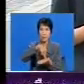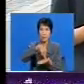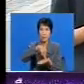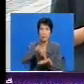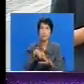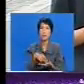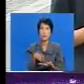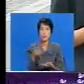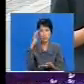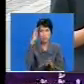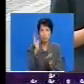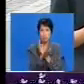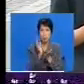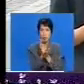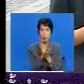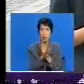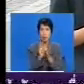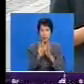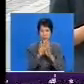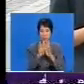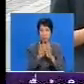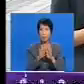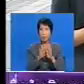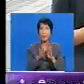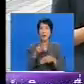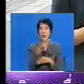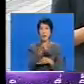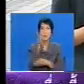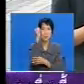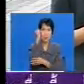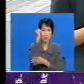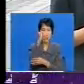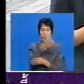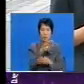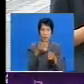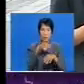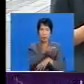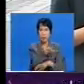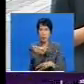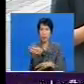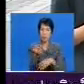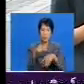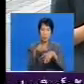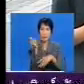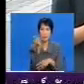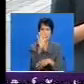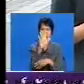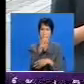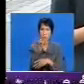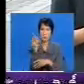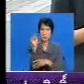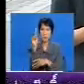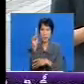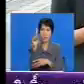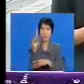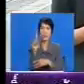แล้วเจ้าหน้าที่ตำรวจเขาจะเปิดให้เฉพาะรถประจำทางสามารถเลี้ยวขวาได้ในช่วงเวลา5นาฬิกาถึง21นาฬิกาเท่านั้นค่ะแต่ตล